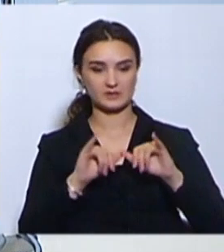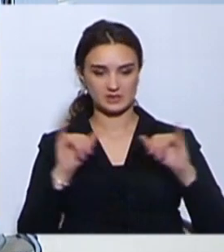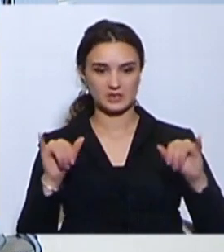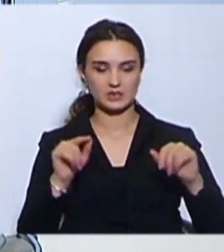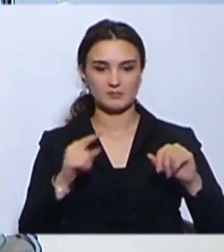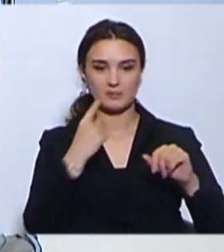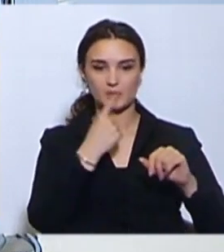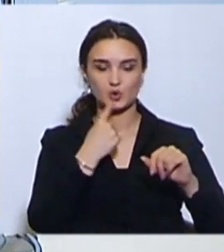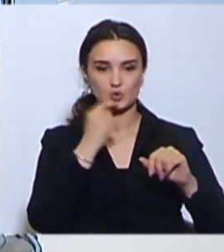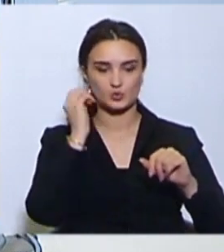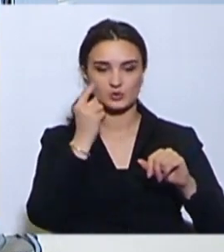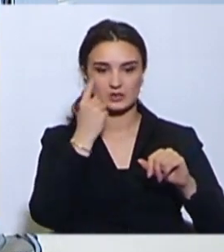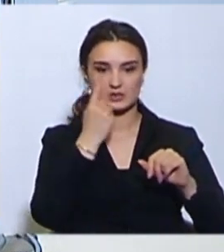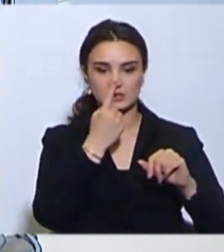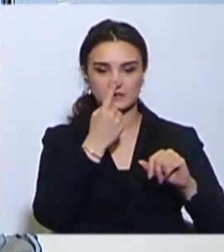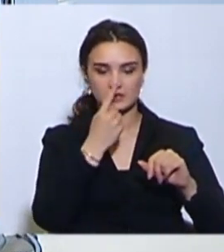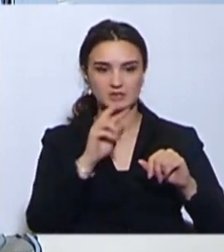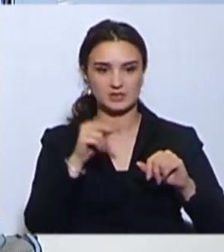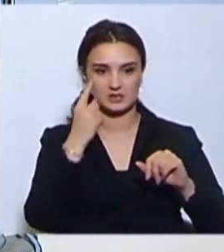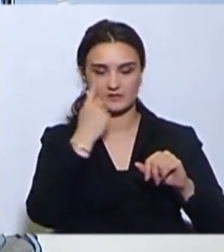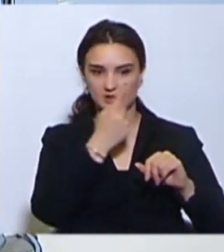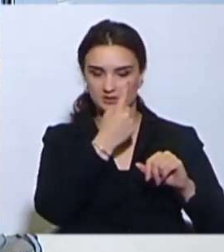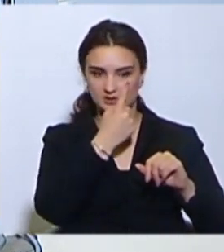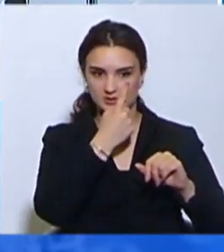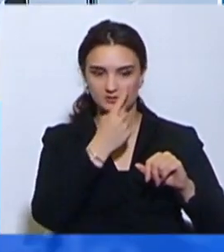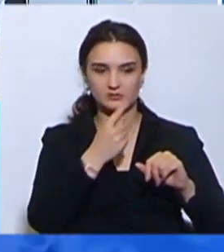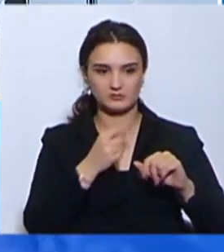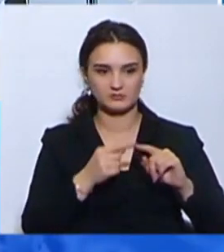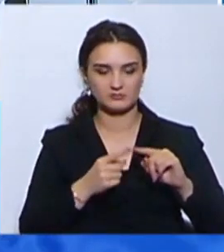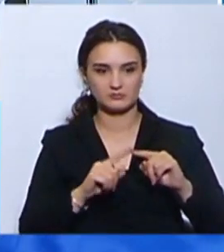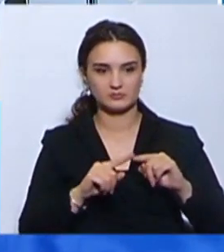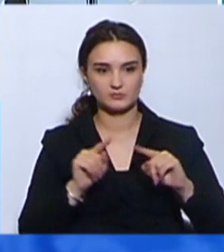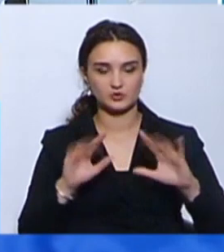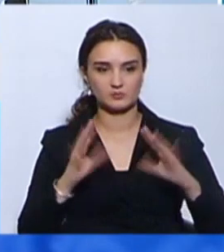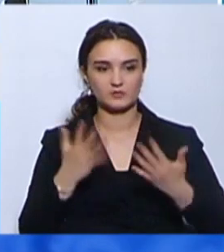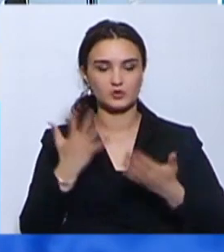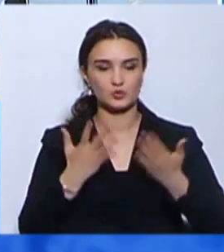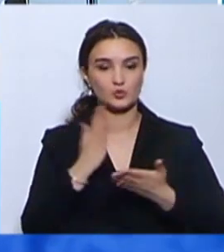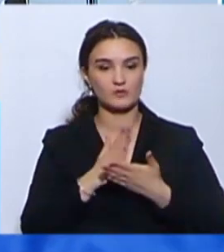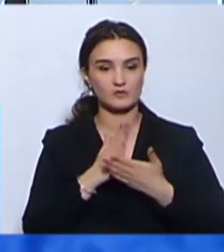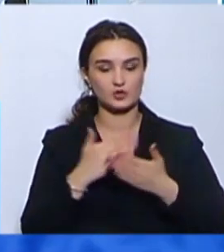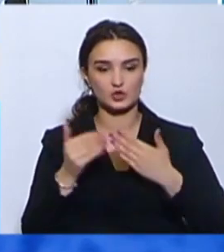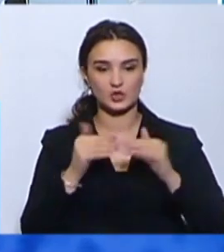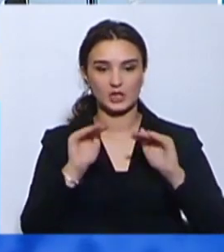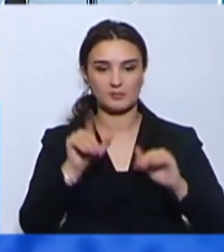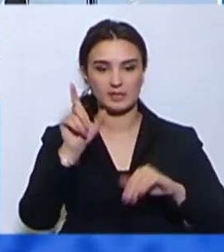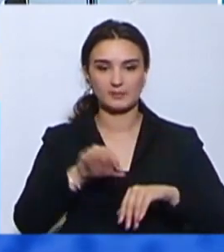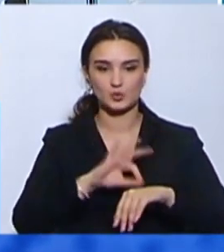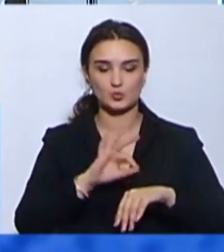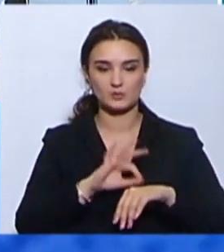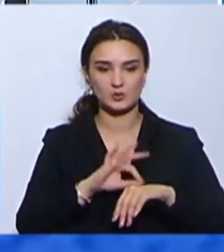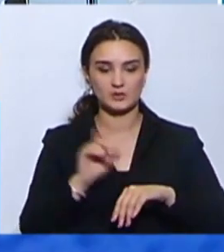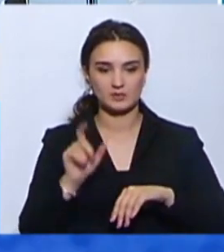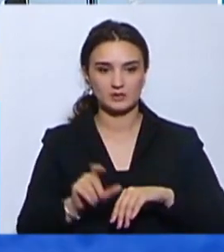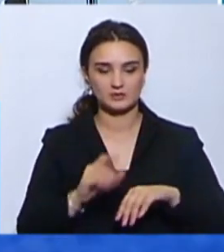ვრცელდება პირისხვრის, ცხვირის და თვალის ლორწოვანი გარსით. იმ შემთხვევაში, თუ გვაქვს შეხება ინფიცირებულ